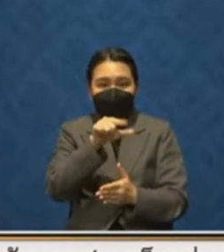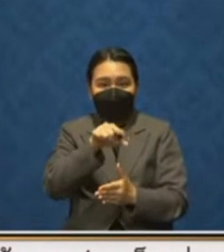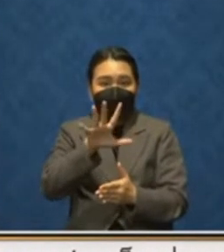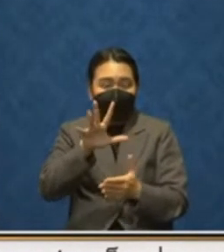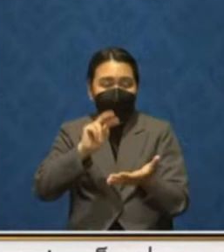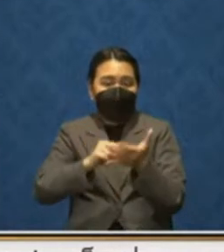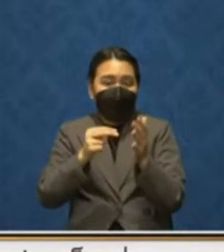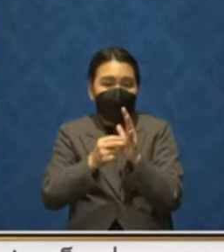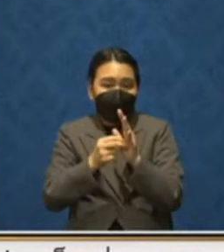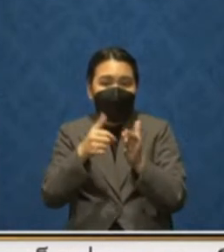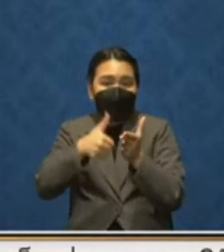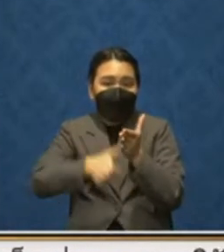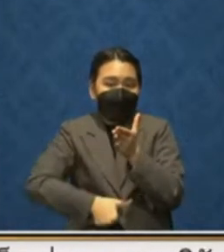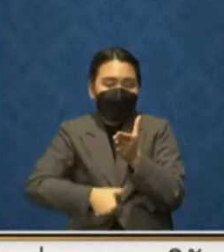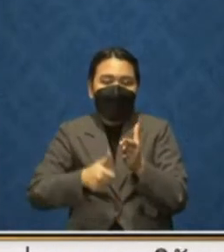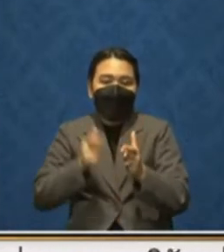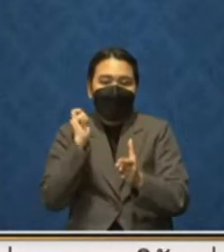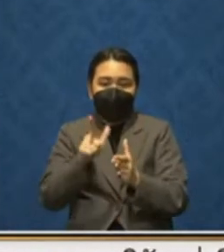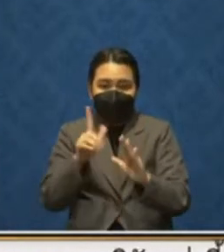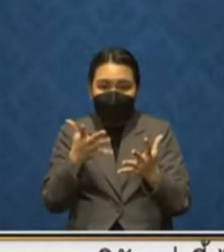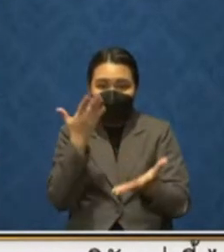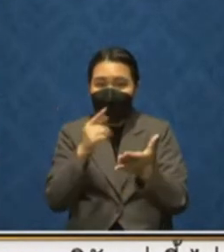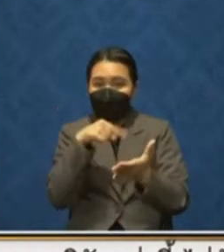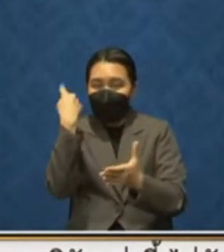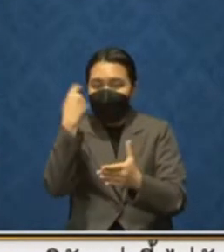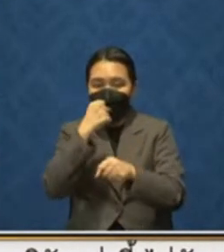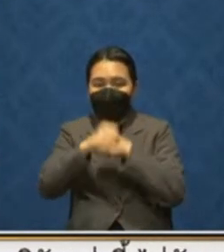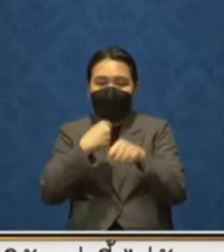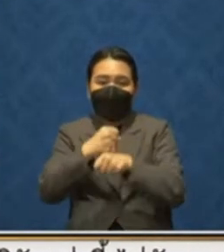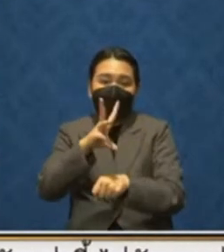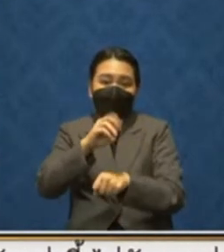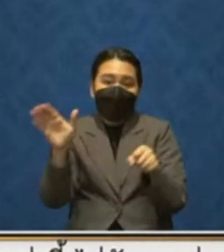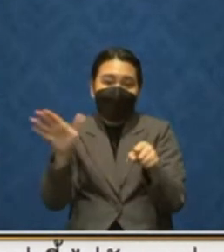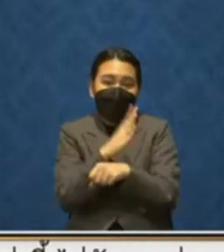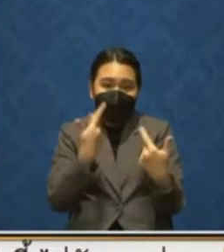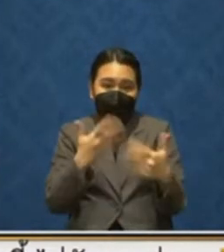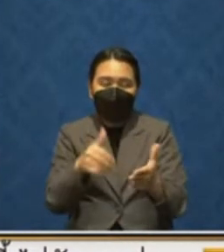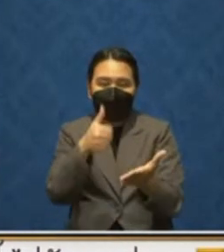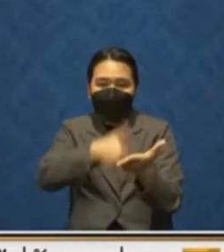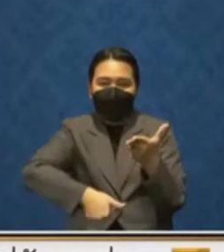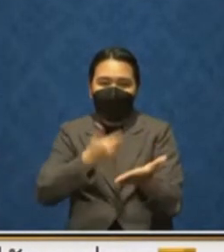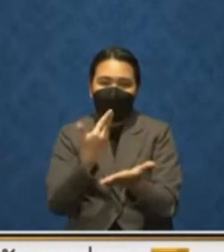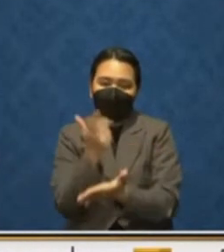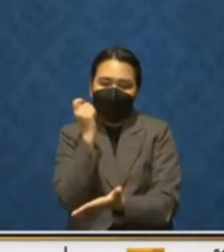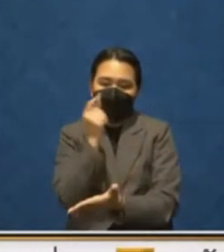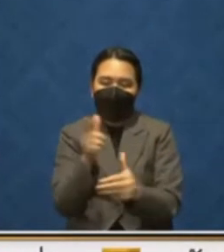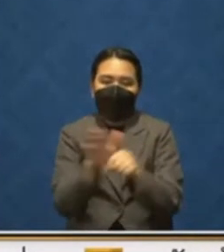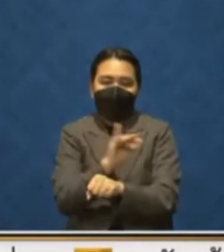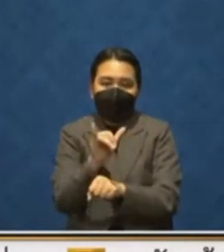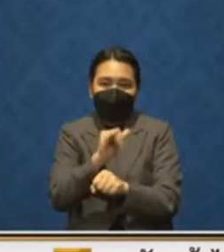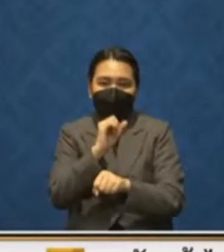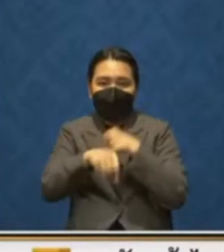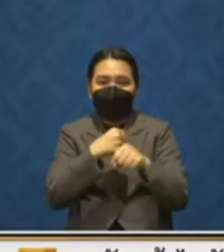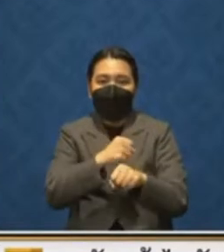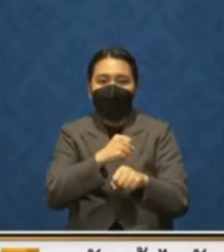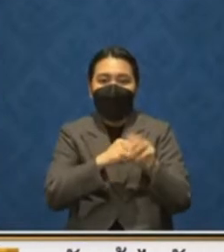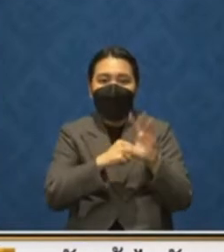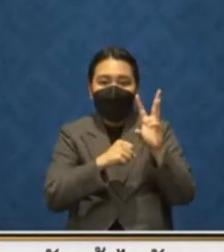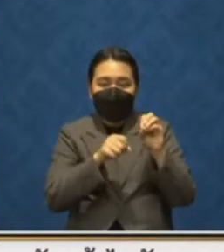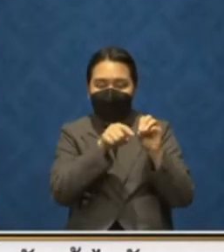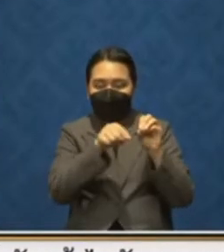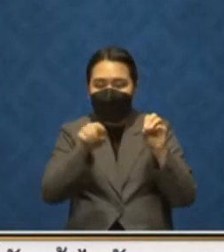แล้วนะฮะงั้นก็เสียอายุไปแล้วนี่มันก็ยังไม่หมดนะครับอายุ 60ปีถึง 69ปี